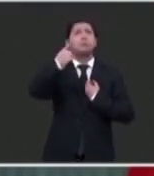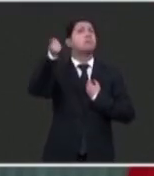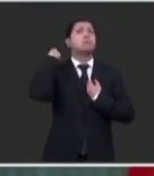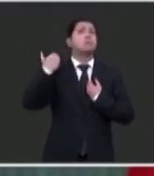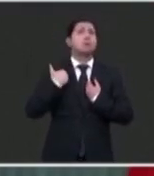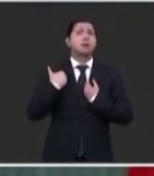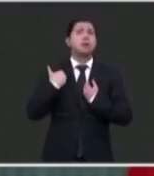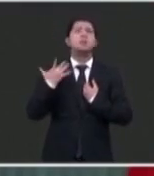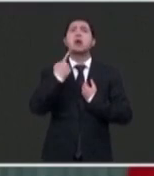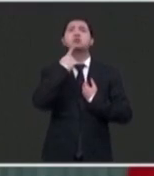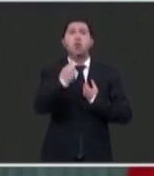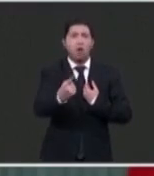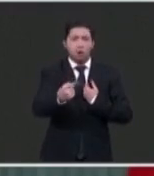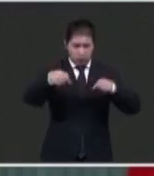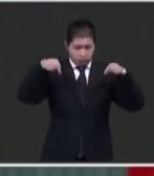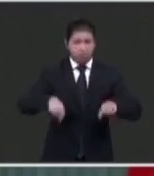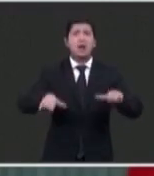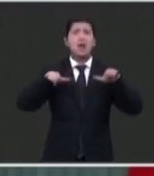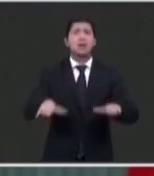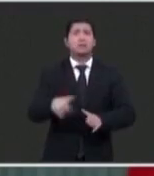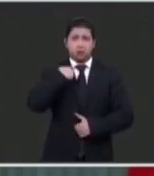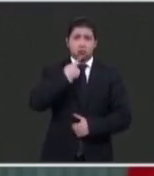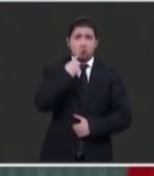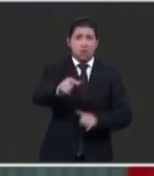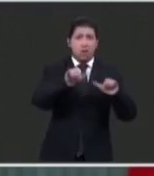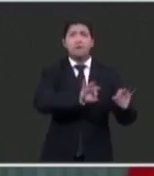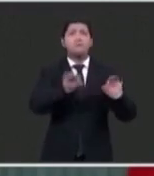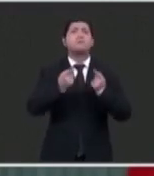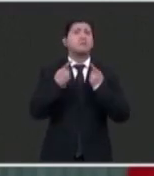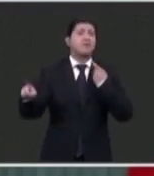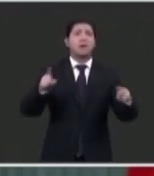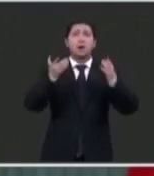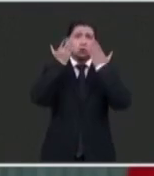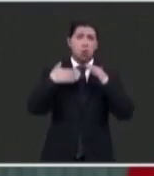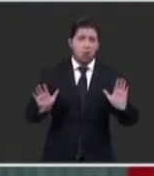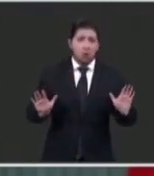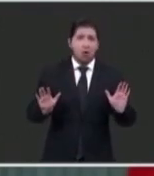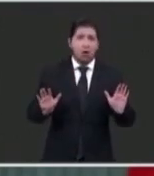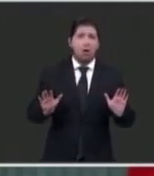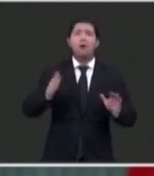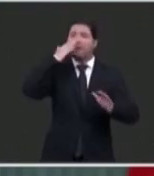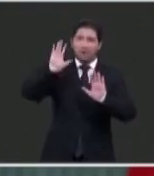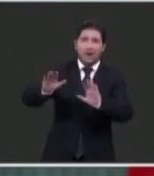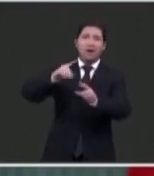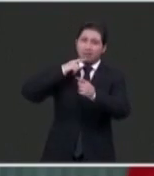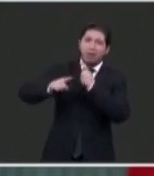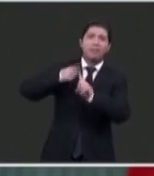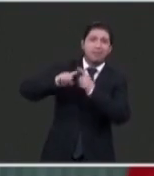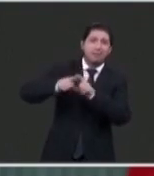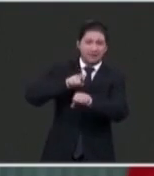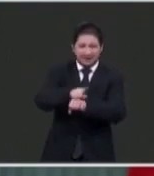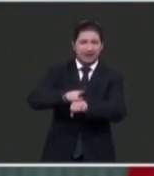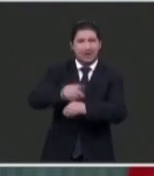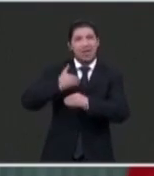Neyi savunuyorsak Bugün de aynı ilkeleri savunuyoruz oyalama taktikleri ile vakit